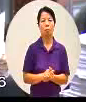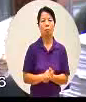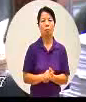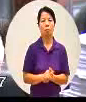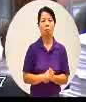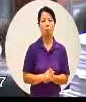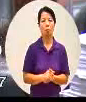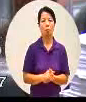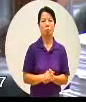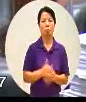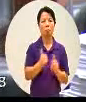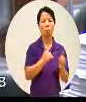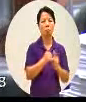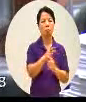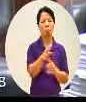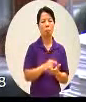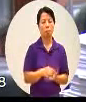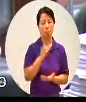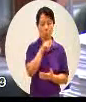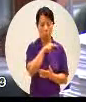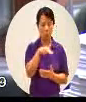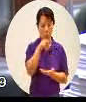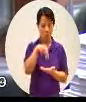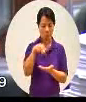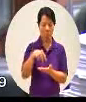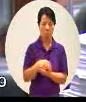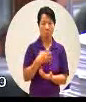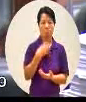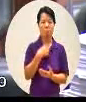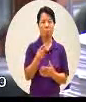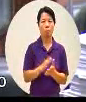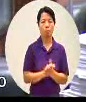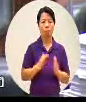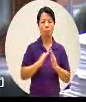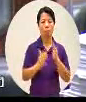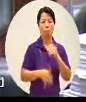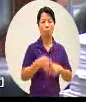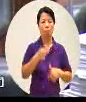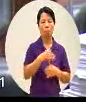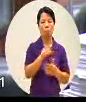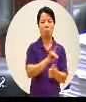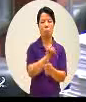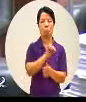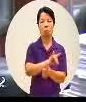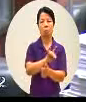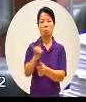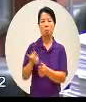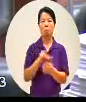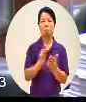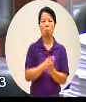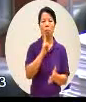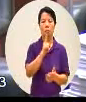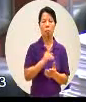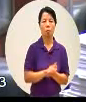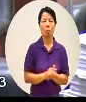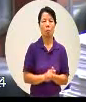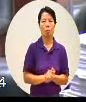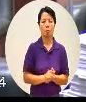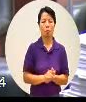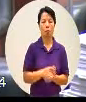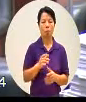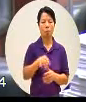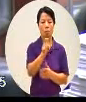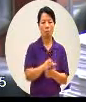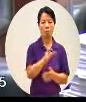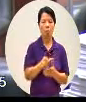哦，啊，这老百姓一看都惊死就对了。这个市价根本是在骗人的市价嘛！你还讲说，哎，本案